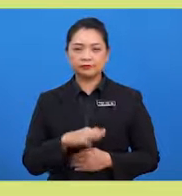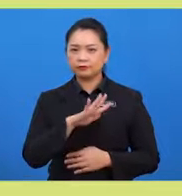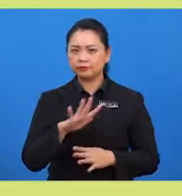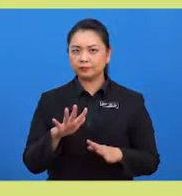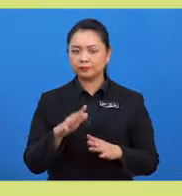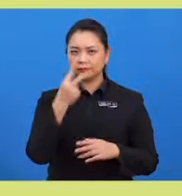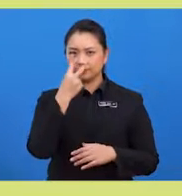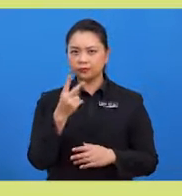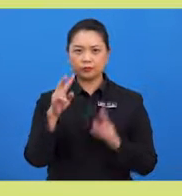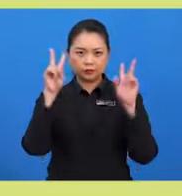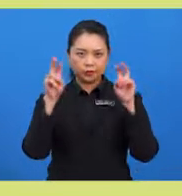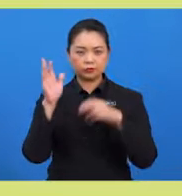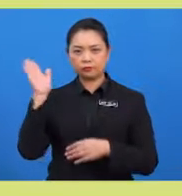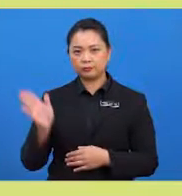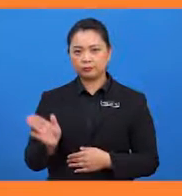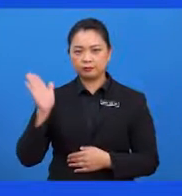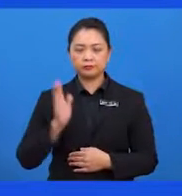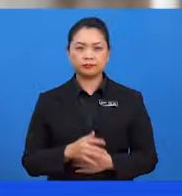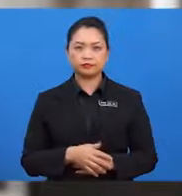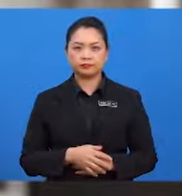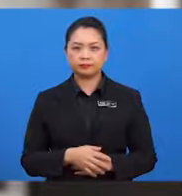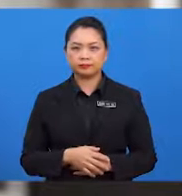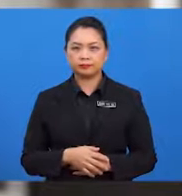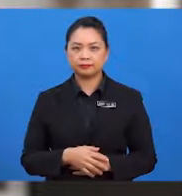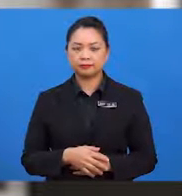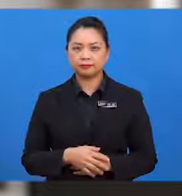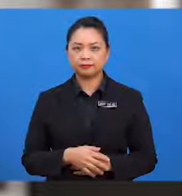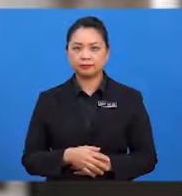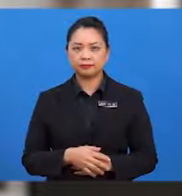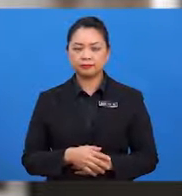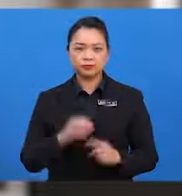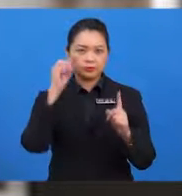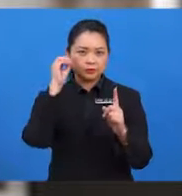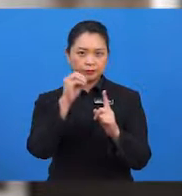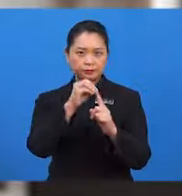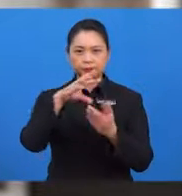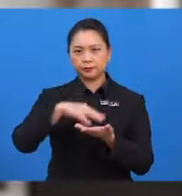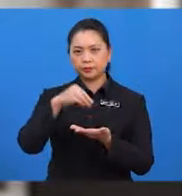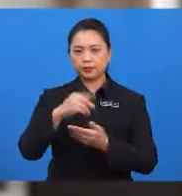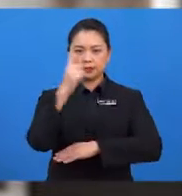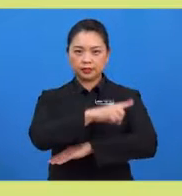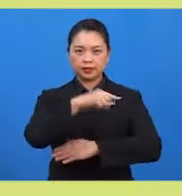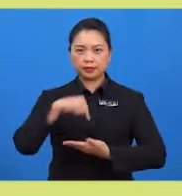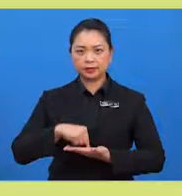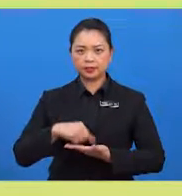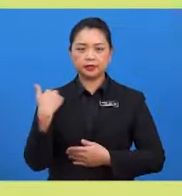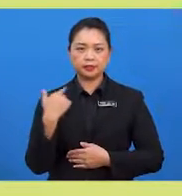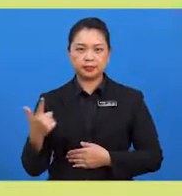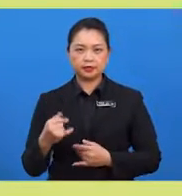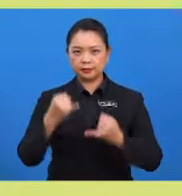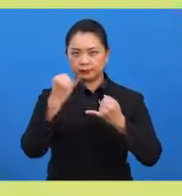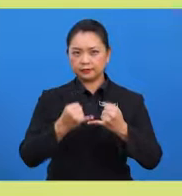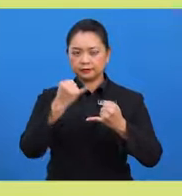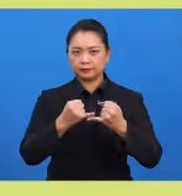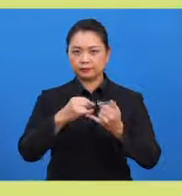pelarasan dan selepas pelarasan. Objektif pembelajaran kita hari ini ialah di akhir